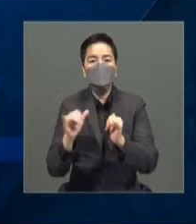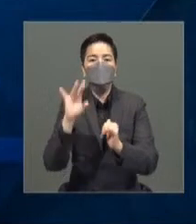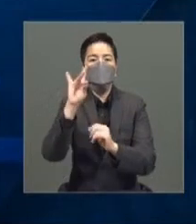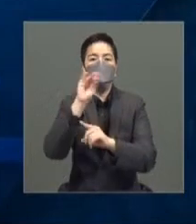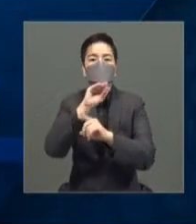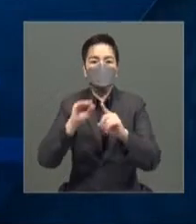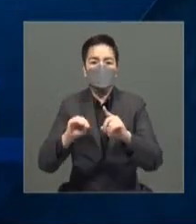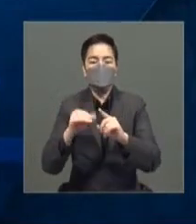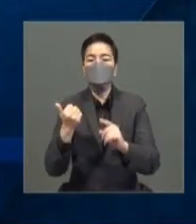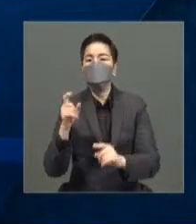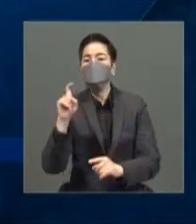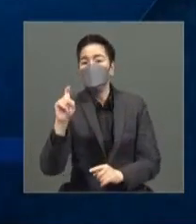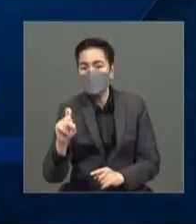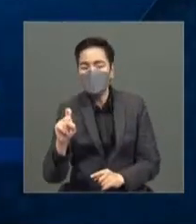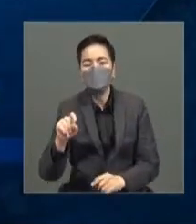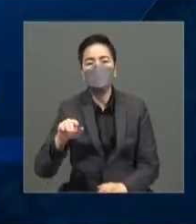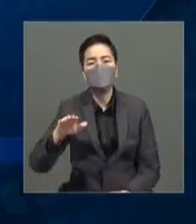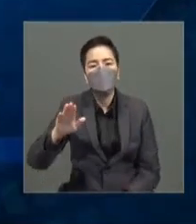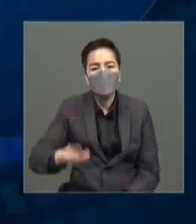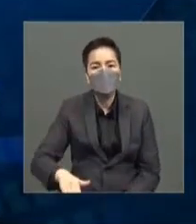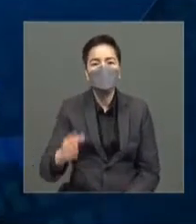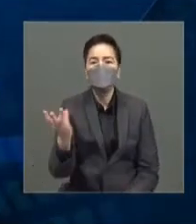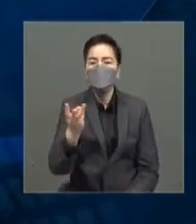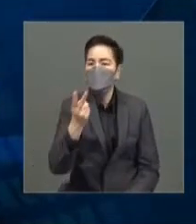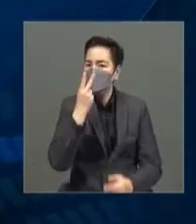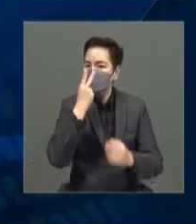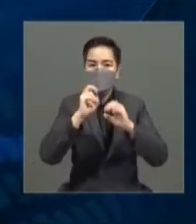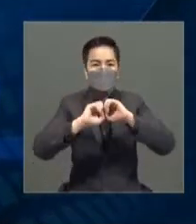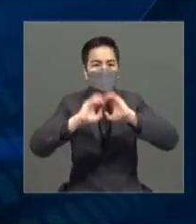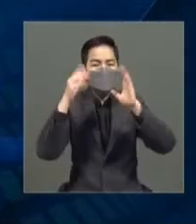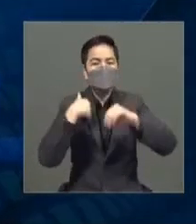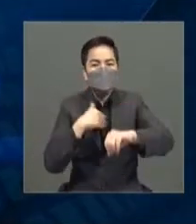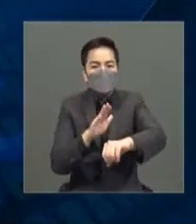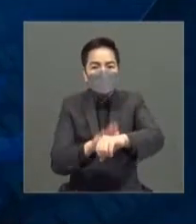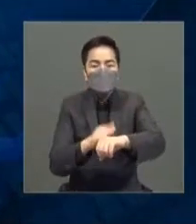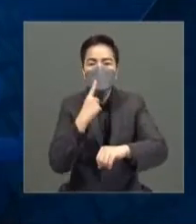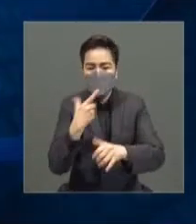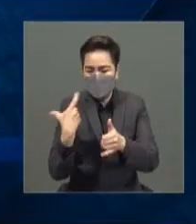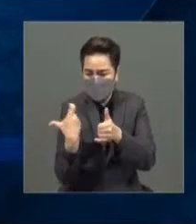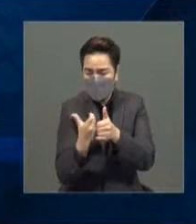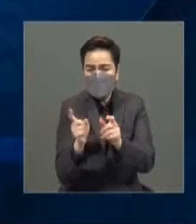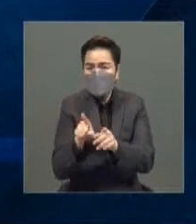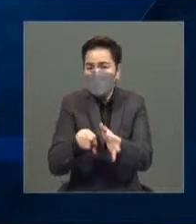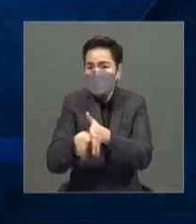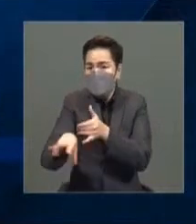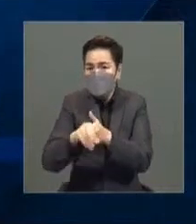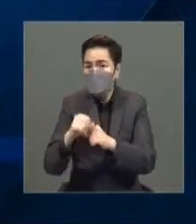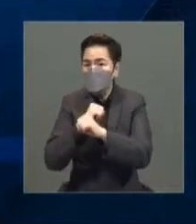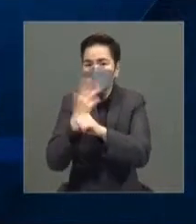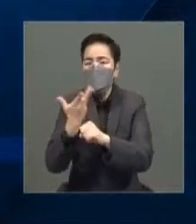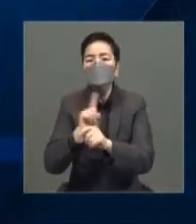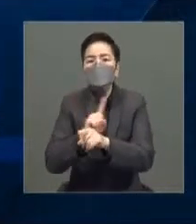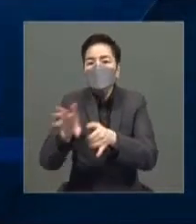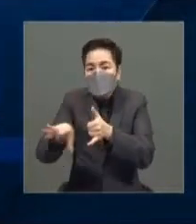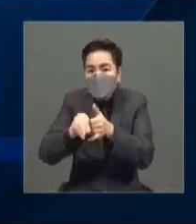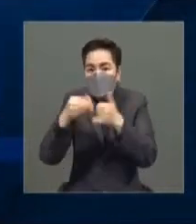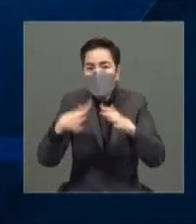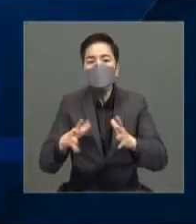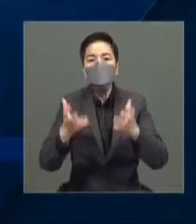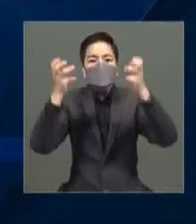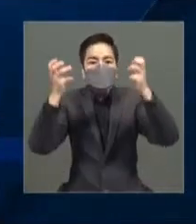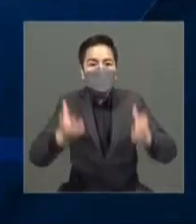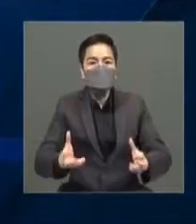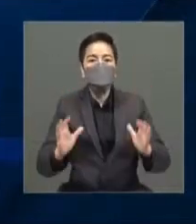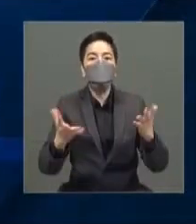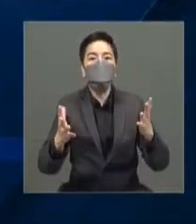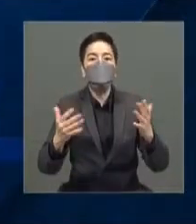และทำให้ยอดการเสียชีวิตนั้นต่ำลงอย่างชัดเจนอย่างที่เราเน้นย้ำเสมอเนี่ยนะคะก็โดยสรุปเนี่ยค่ะผู้เชี่ยวชาญจึง